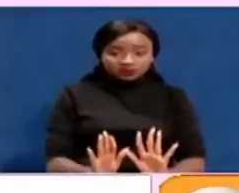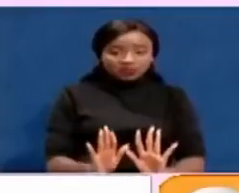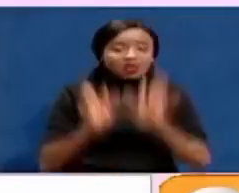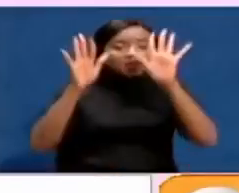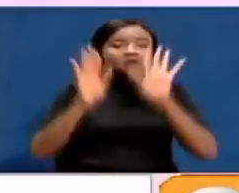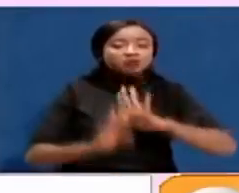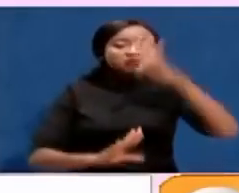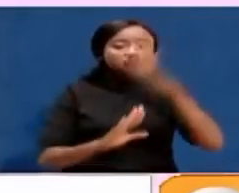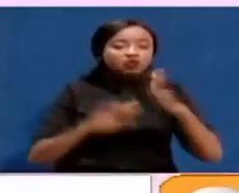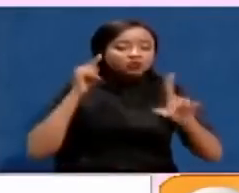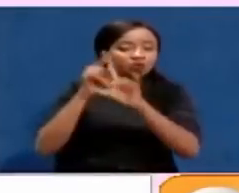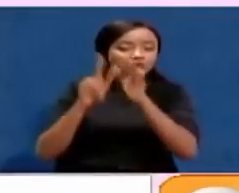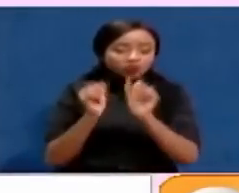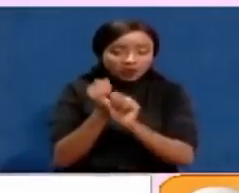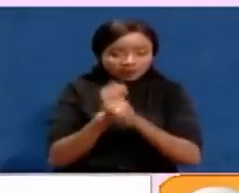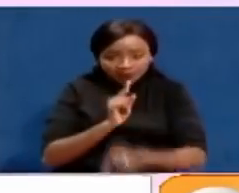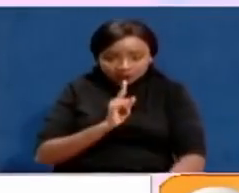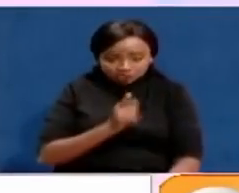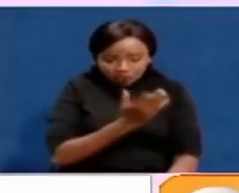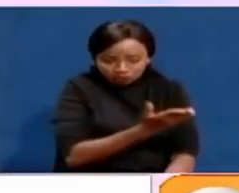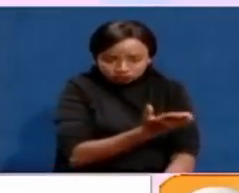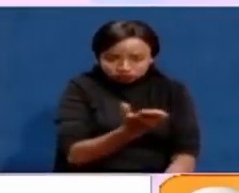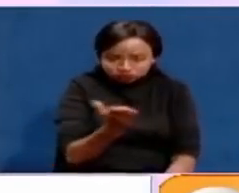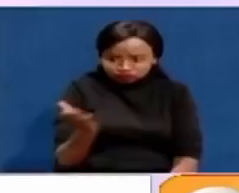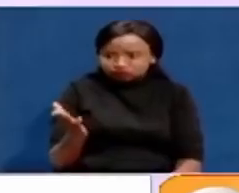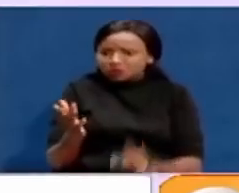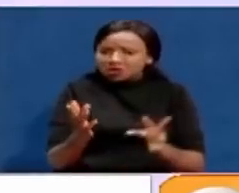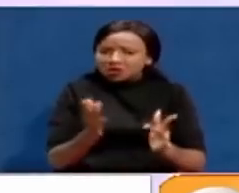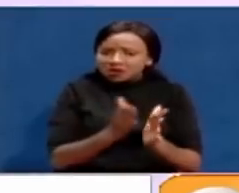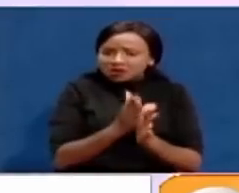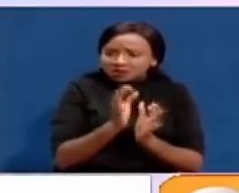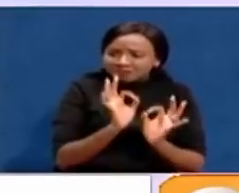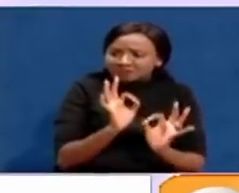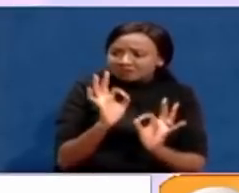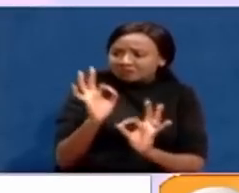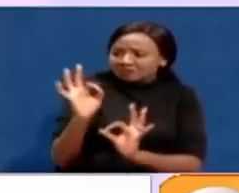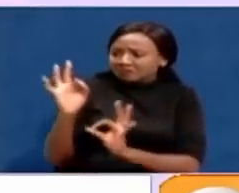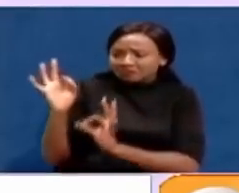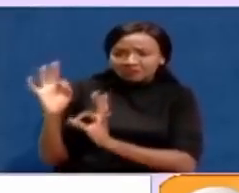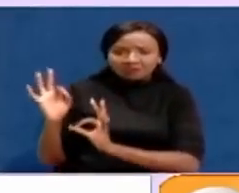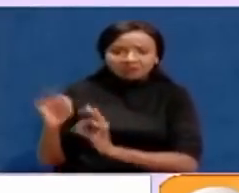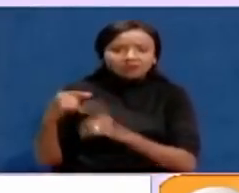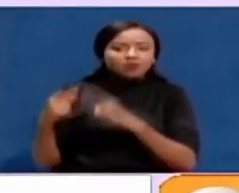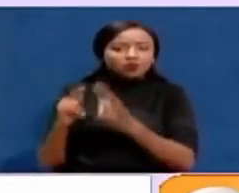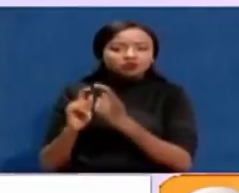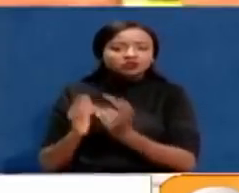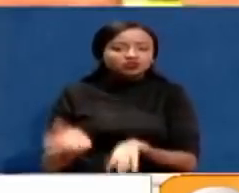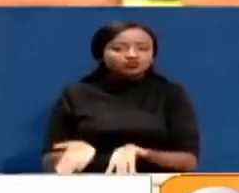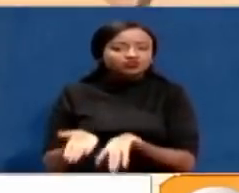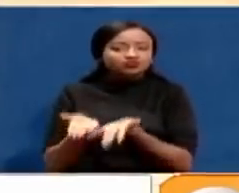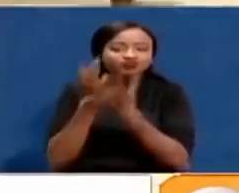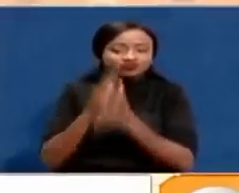to ensuring that this tremendous potential is turned into reality.